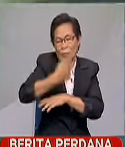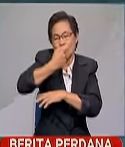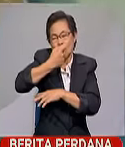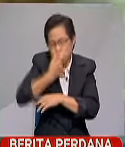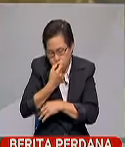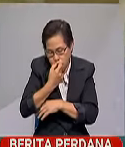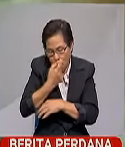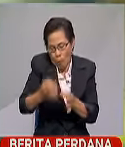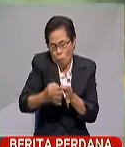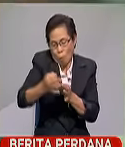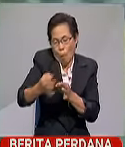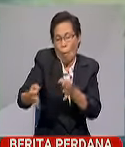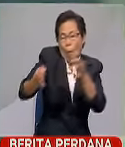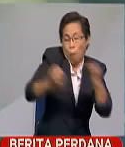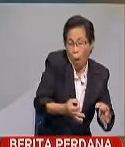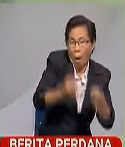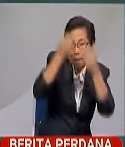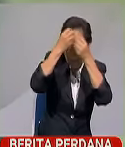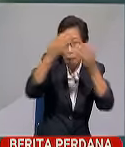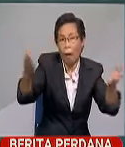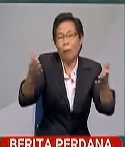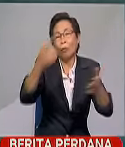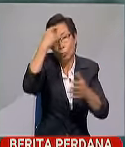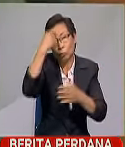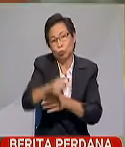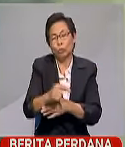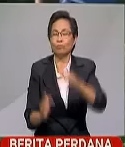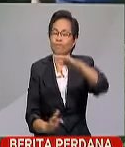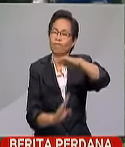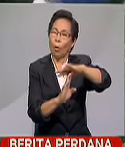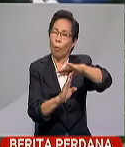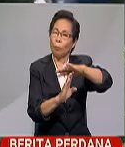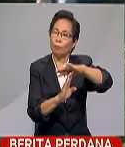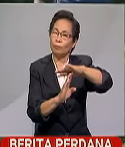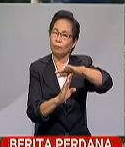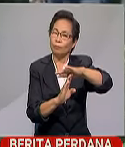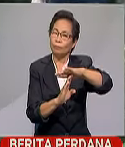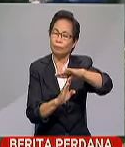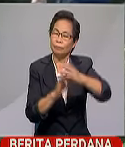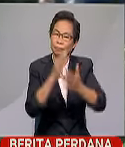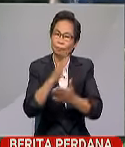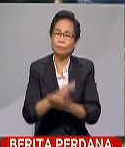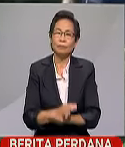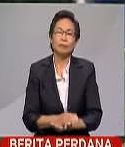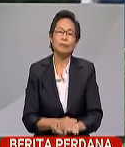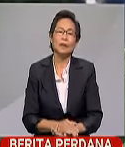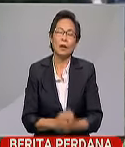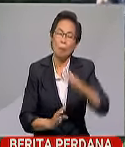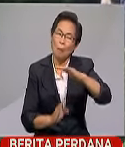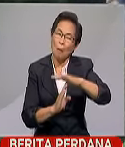menangguhkan perlawanan sebelum pengumuman dibuat supaya mereka menghentikan perbuatan terbabit.